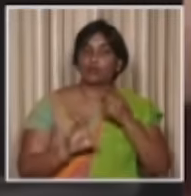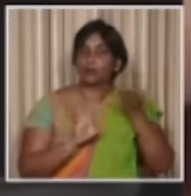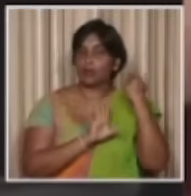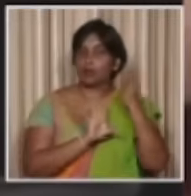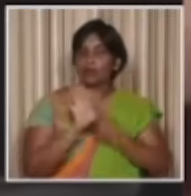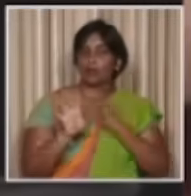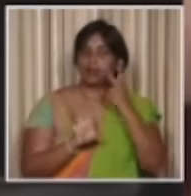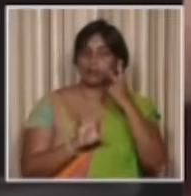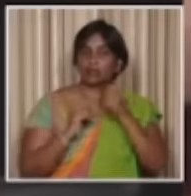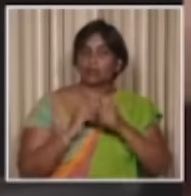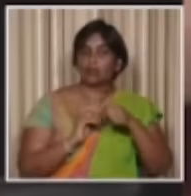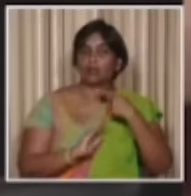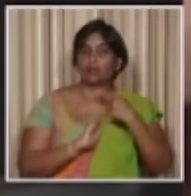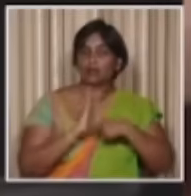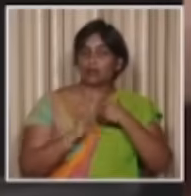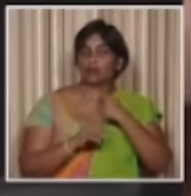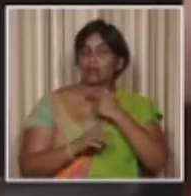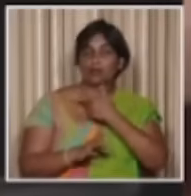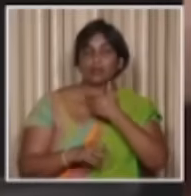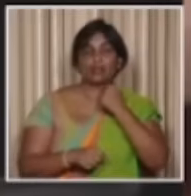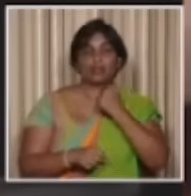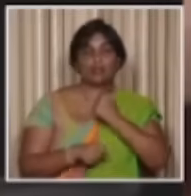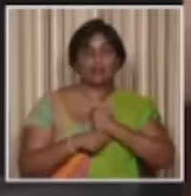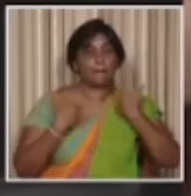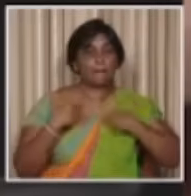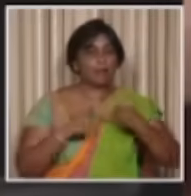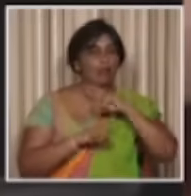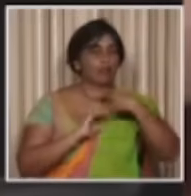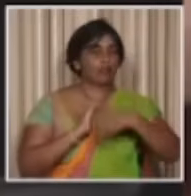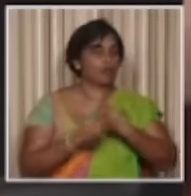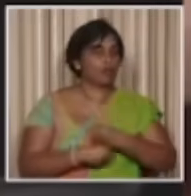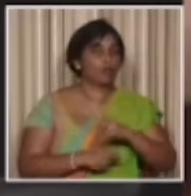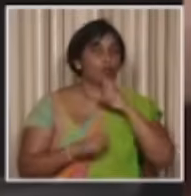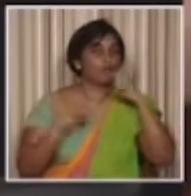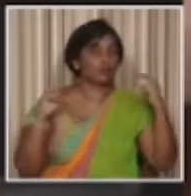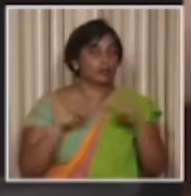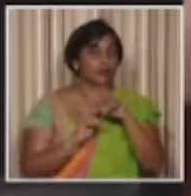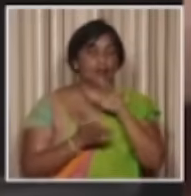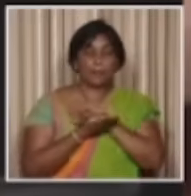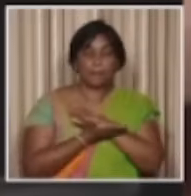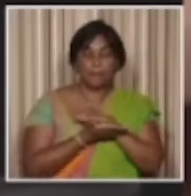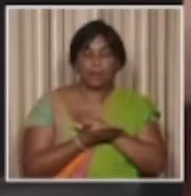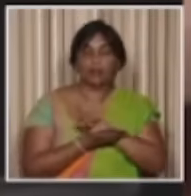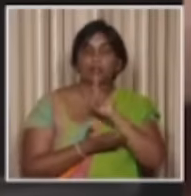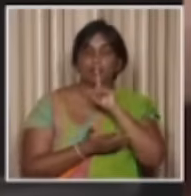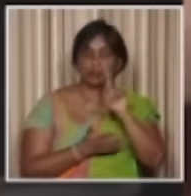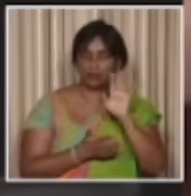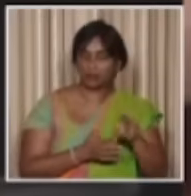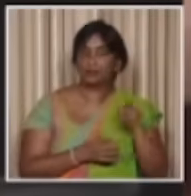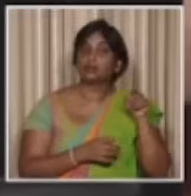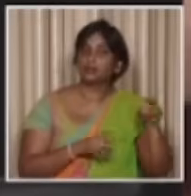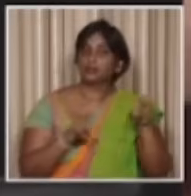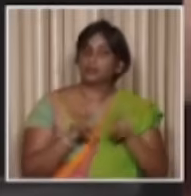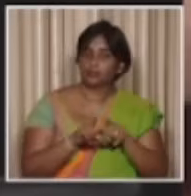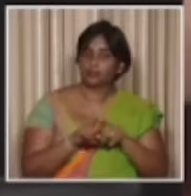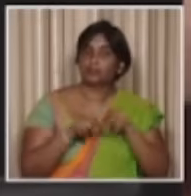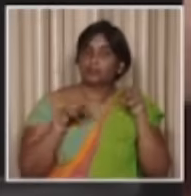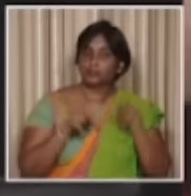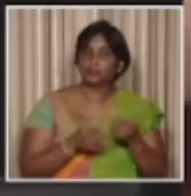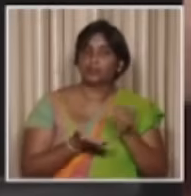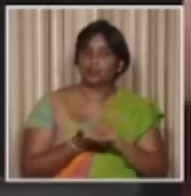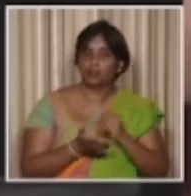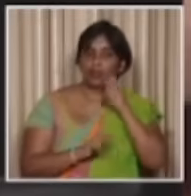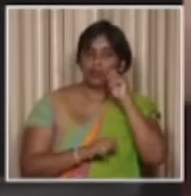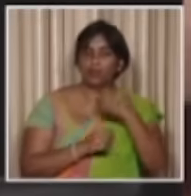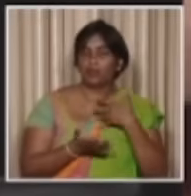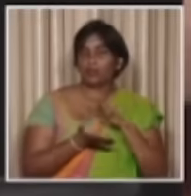අවුරුදු දෙකහමාරේ මේ රාජපක්ෂ කණ්ඩායම තමයි රට විනාශ කළේ කියලා ශ්‍රේෂ්ඨාධිකරණයේ පැහැදිලි තීන්දුවක් දීලා තියෙනවා ඒ නිසා දැන් තව තවත්